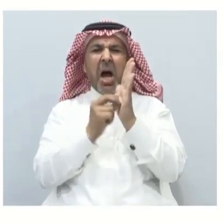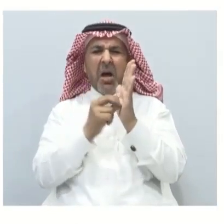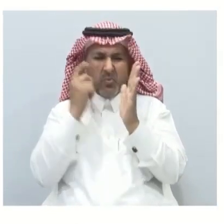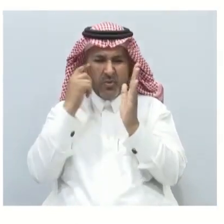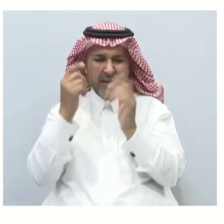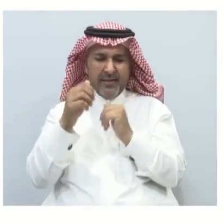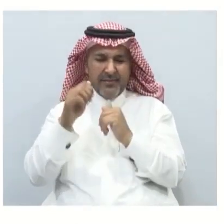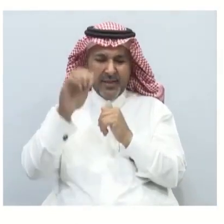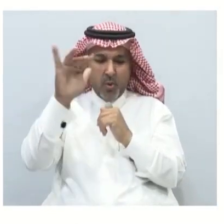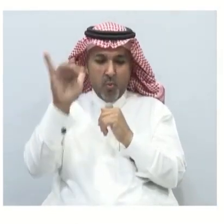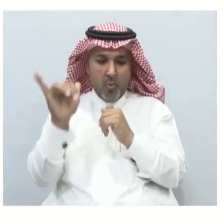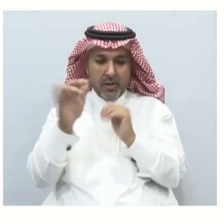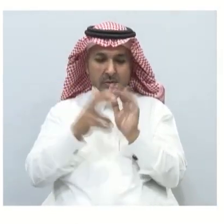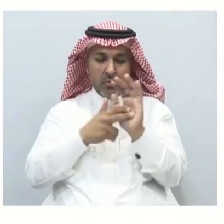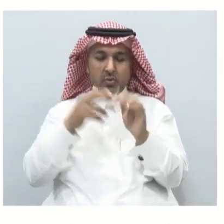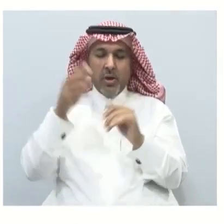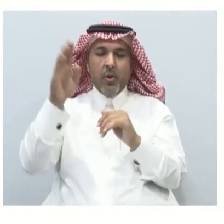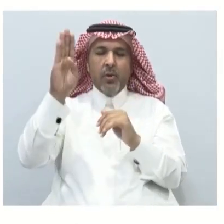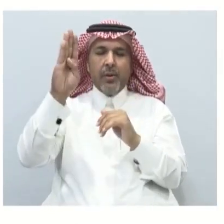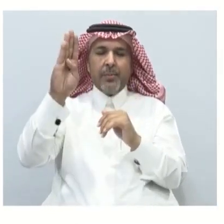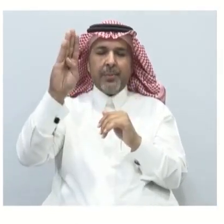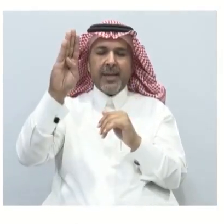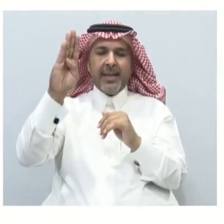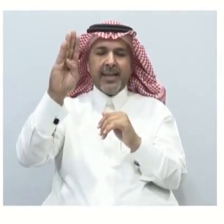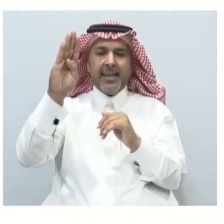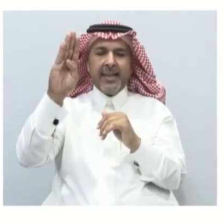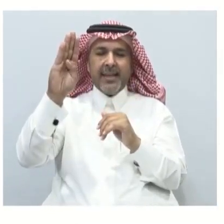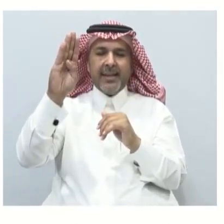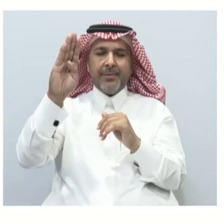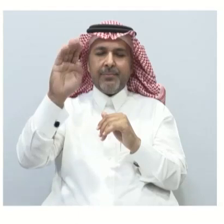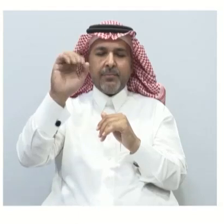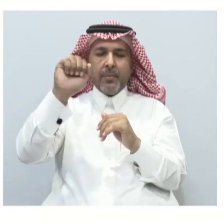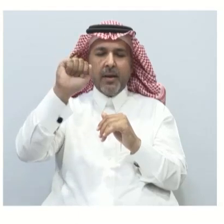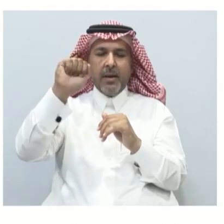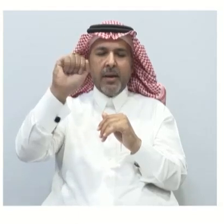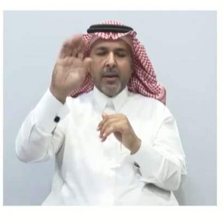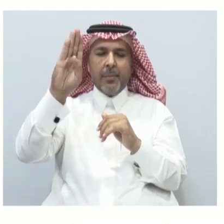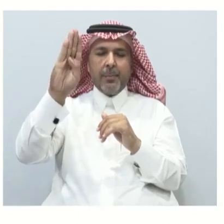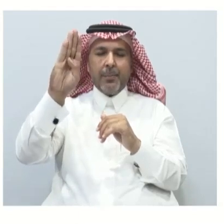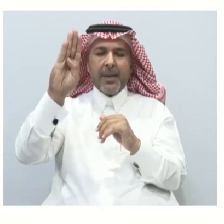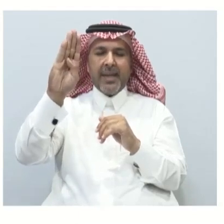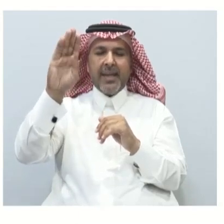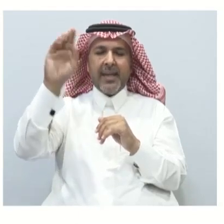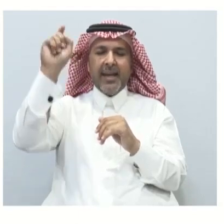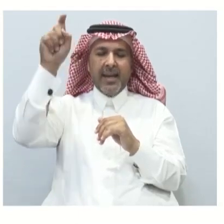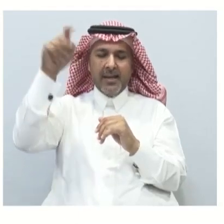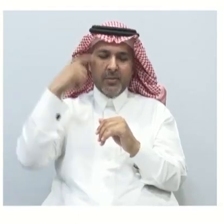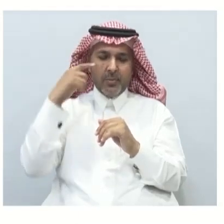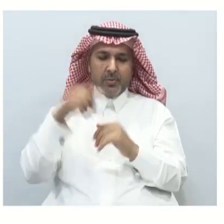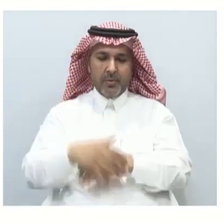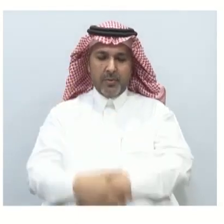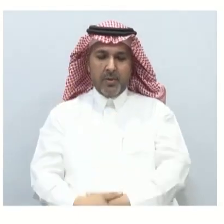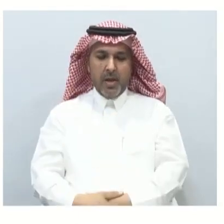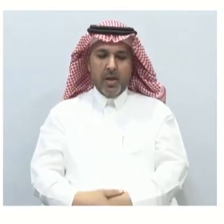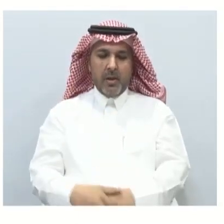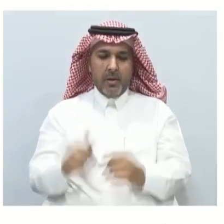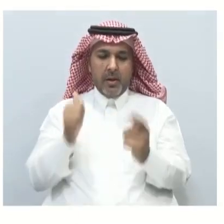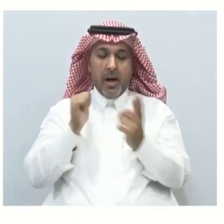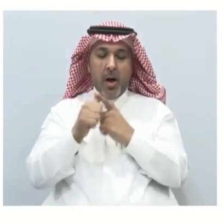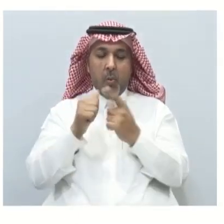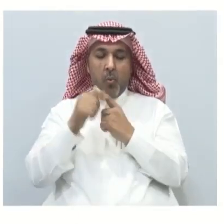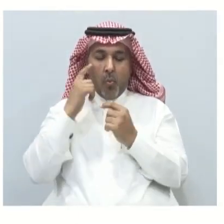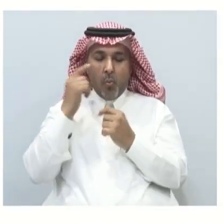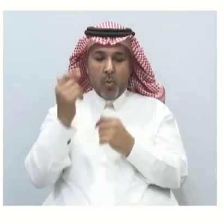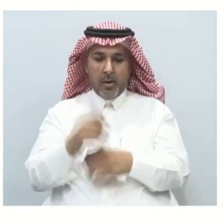ملاين فا 2 يعني 3.2 مليون او ممكن نقول 3.2 في 10 اس